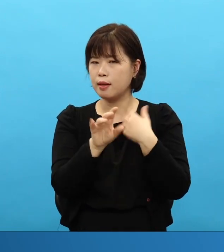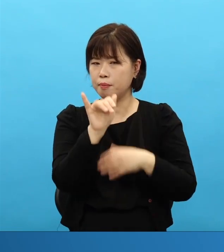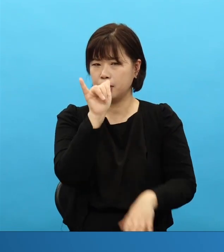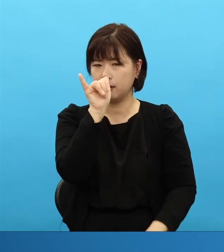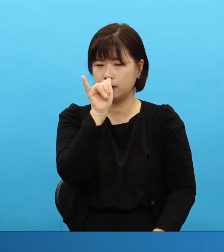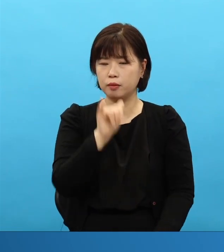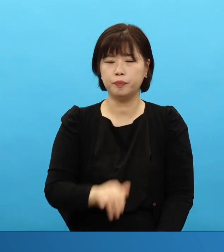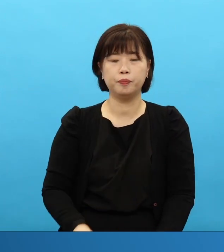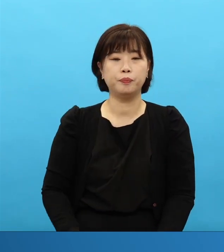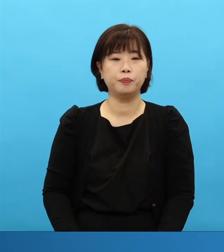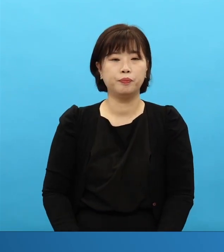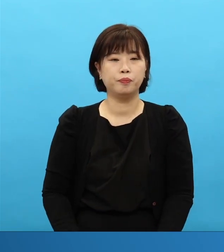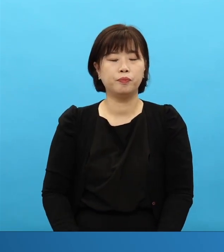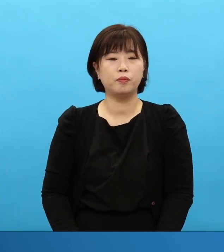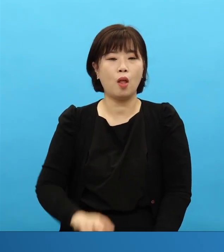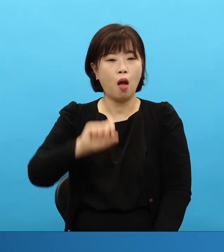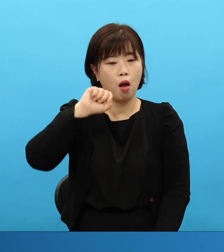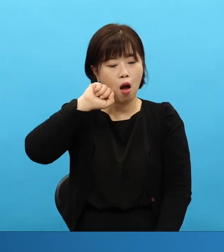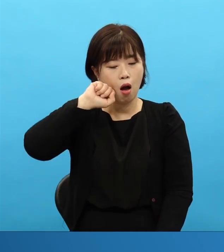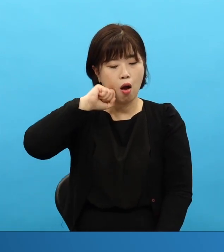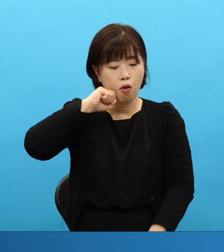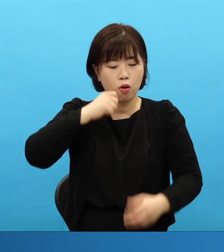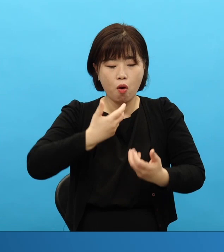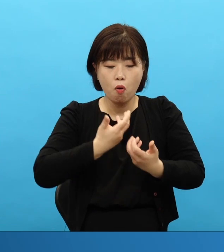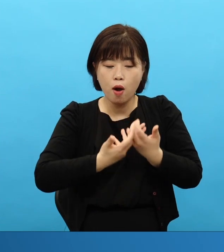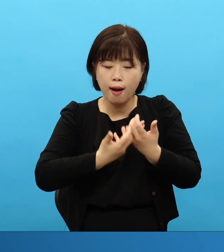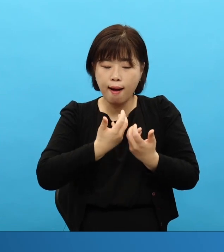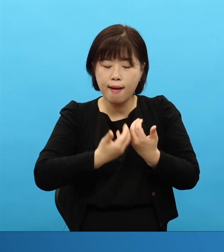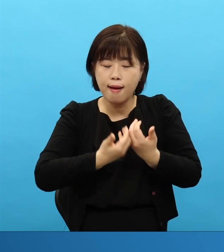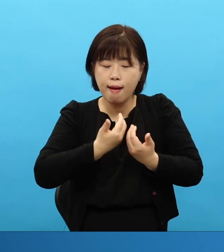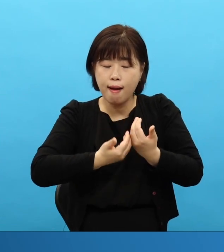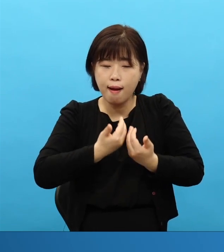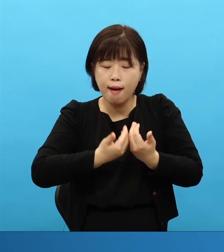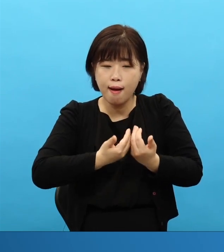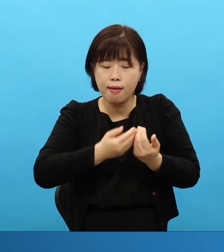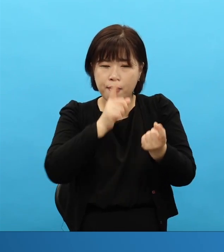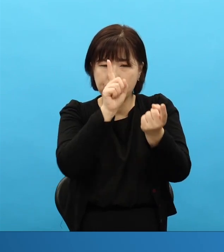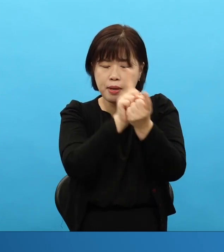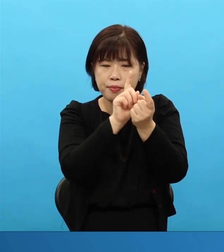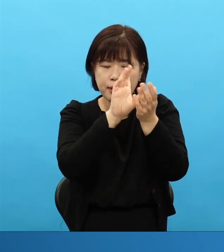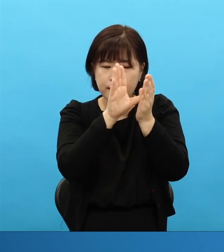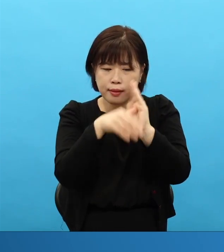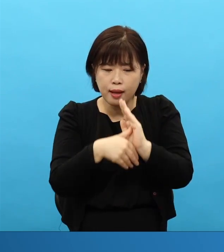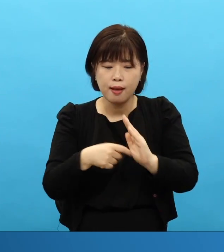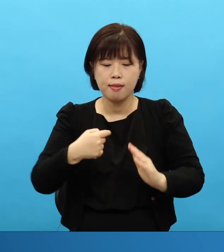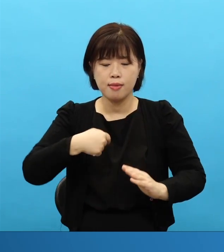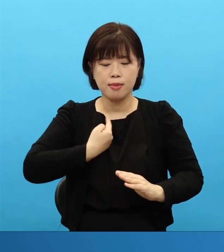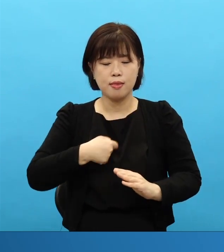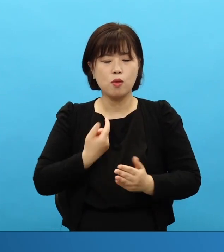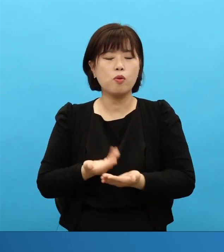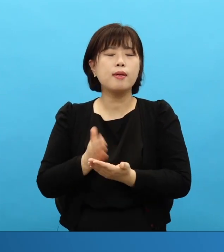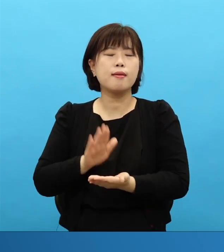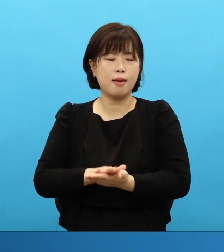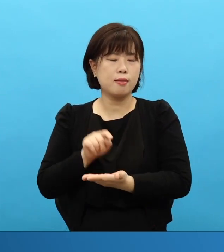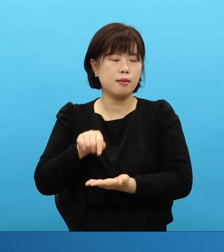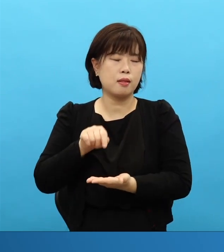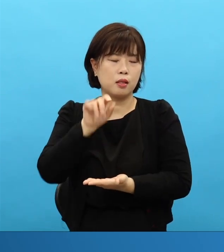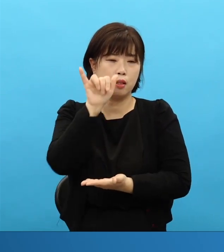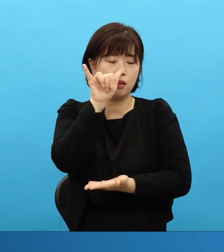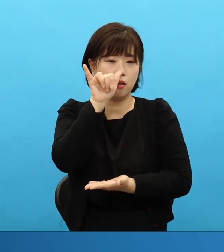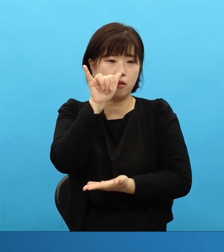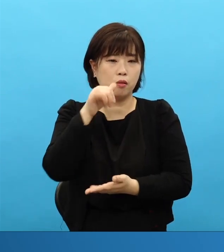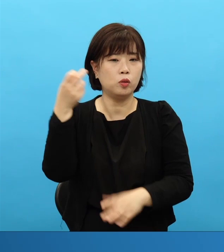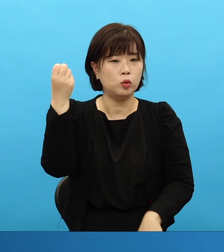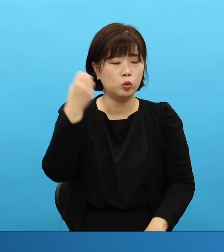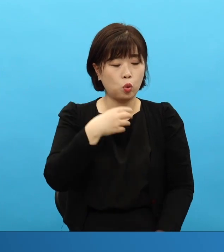어려움과 갈등 속에는 내가 찾아야 될 갱신할 게 있습니다. In all hardship and conflict, there is a renewal that I must discover. 모든 위기